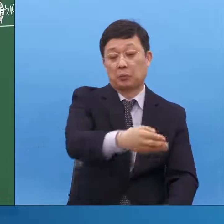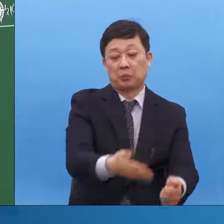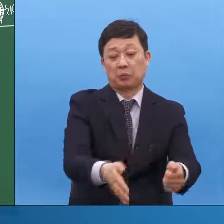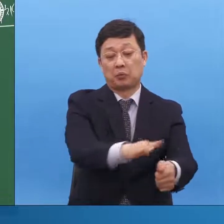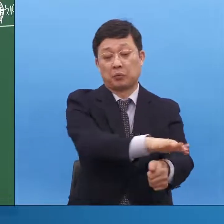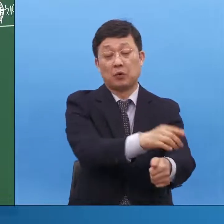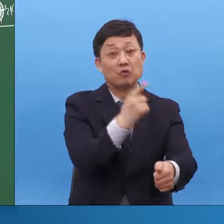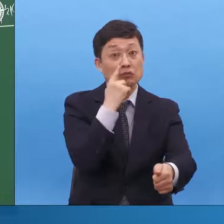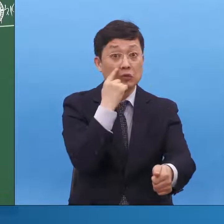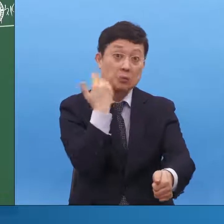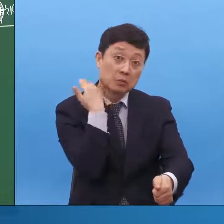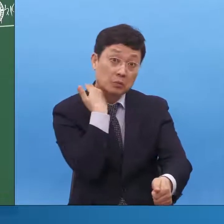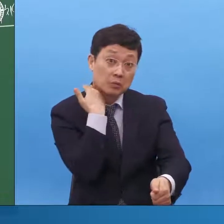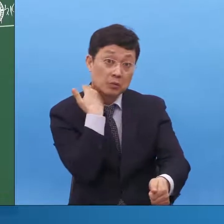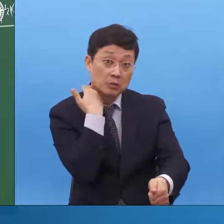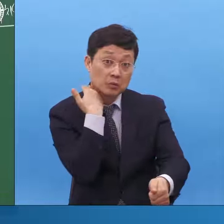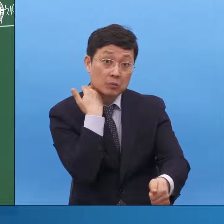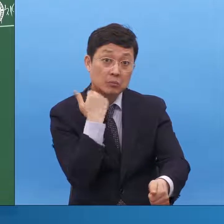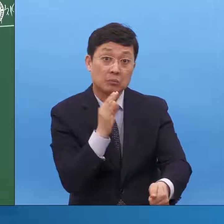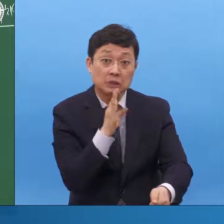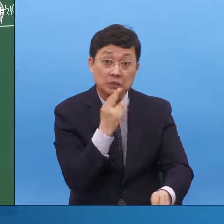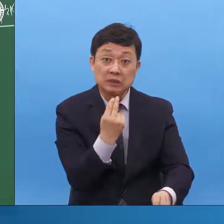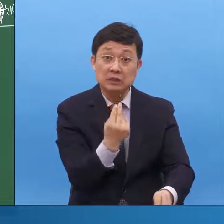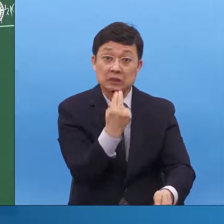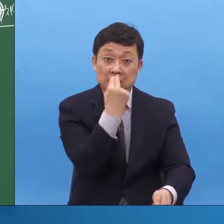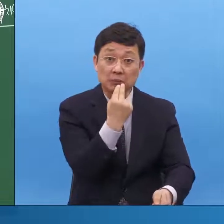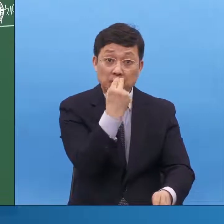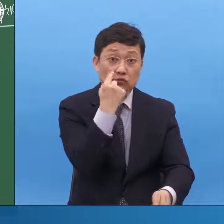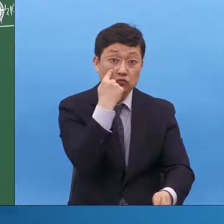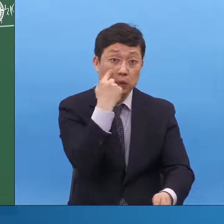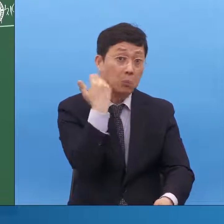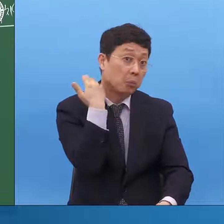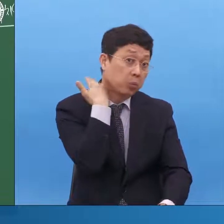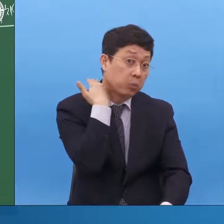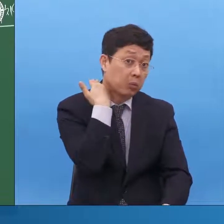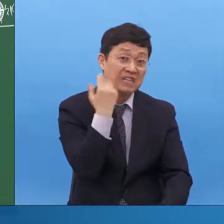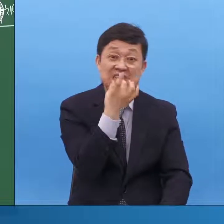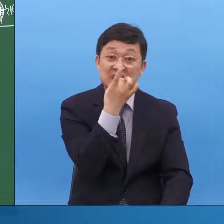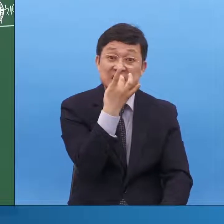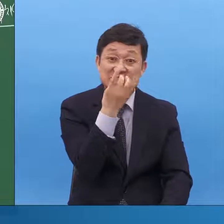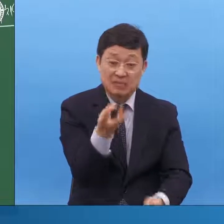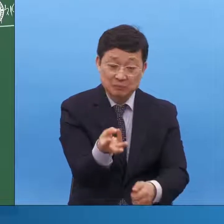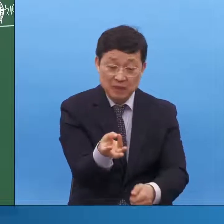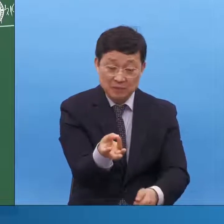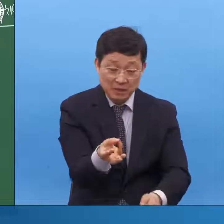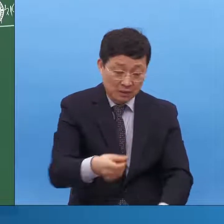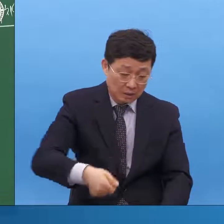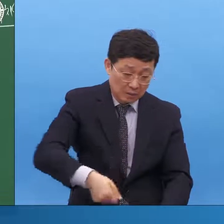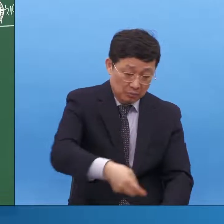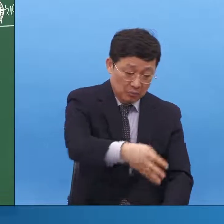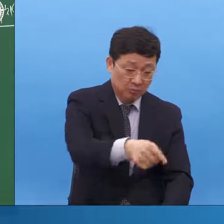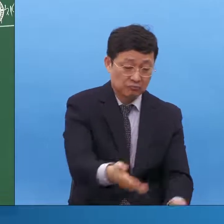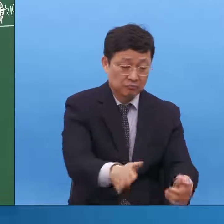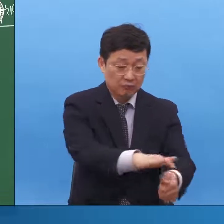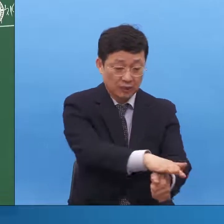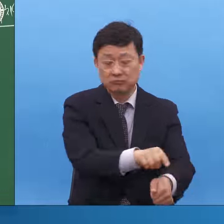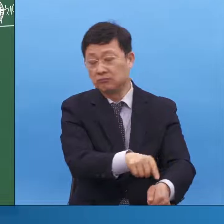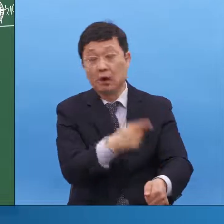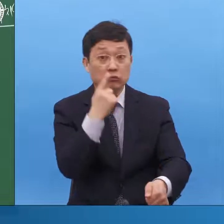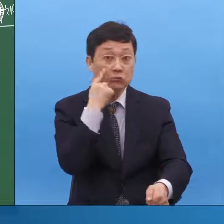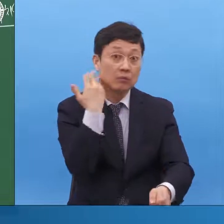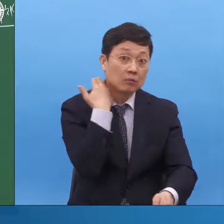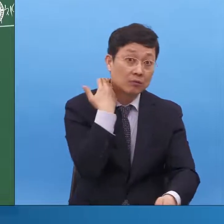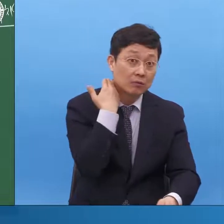can't see the seed. 씨그 생명 눈에 안 보여. And you can't see that 이게 life, the 씨면 seed. 좀 어마어마하다니까요. But when you plant that seed, it 능심해야 becomes 돼요. tremendous. Keep that in